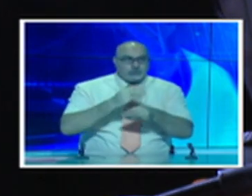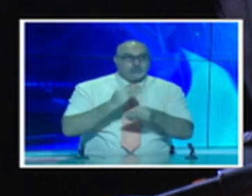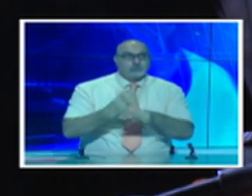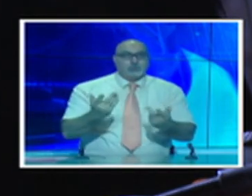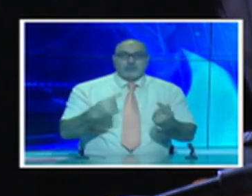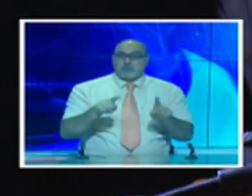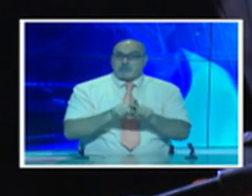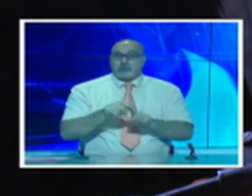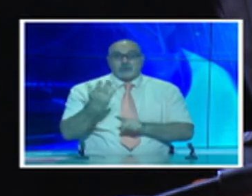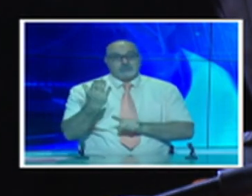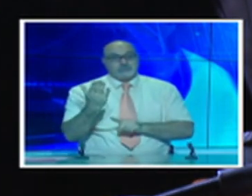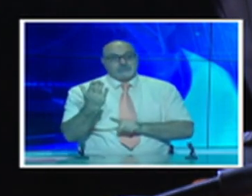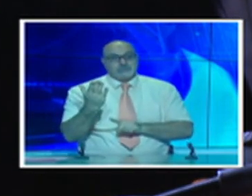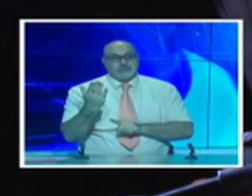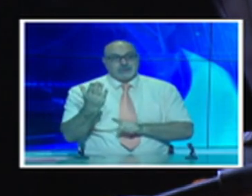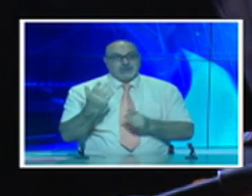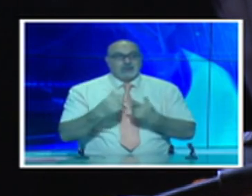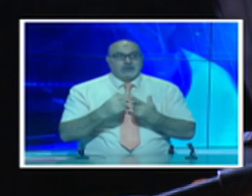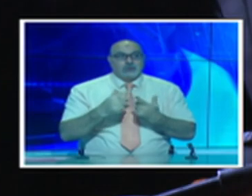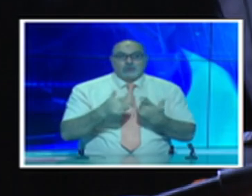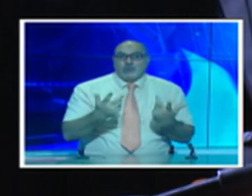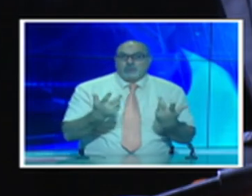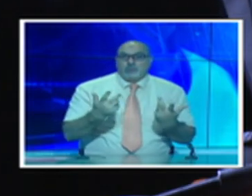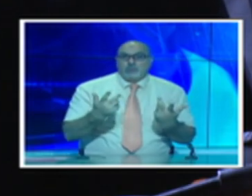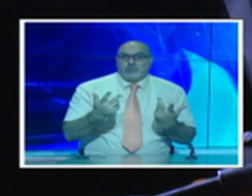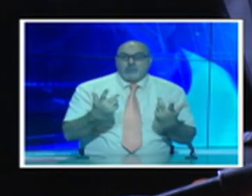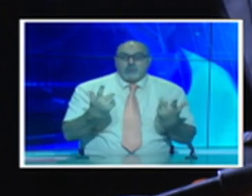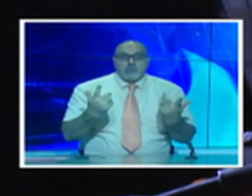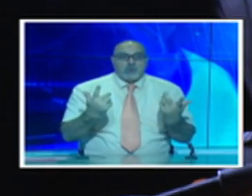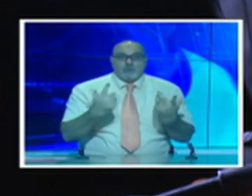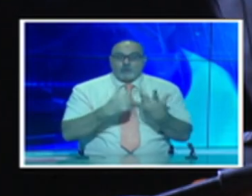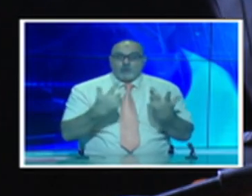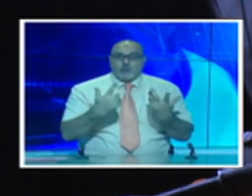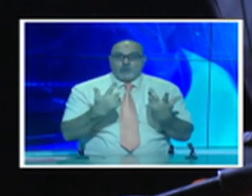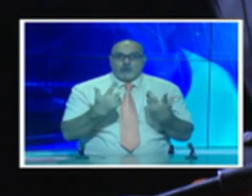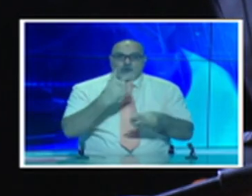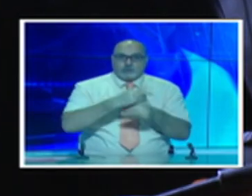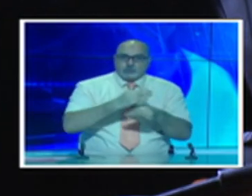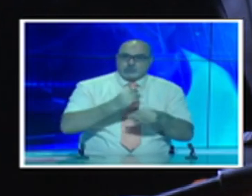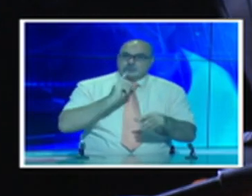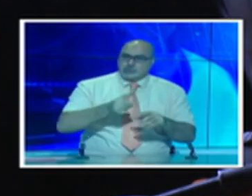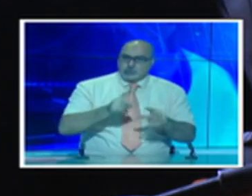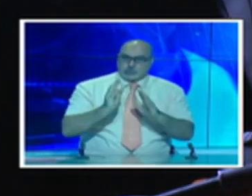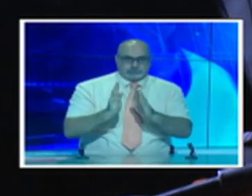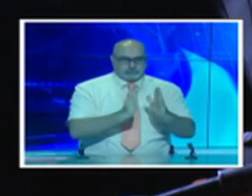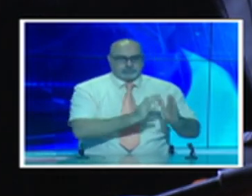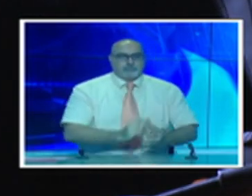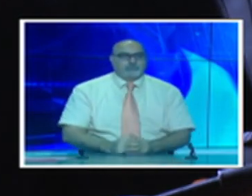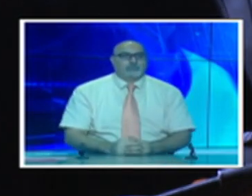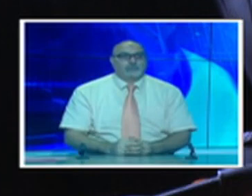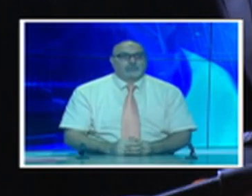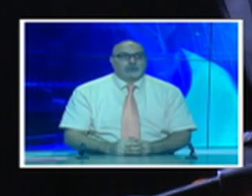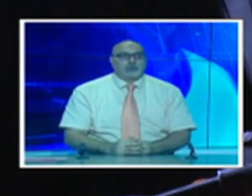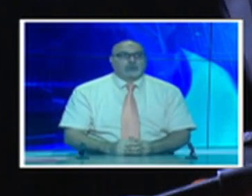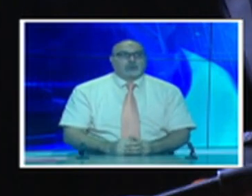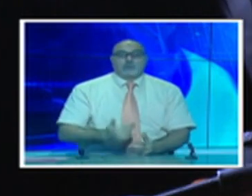ماهوش يعني المسألة ما تمش بأي شكل، تم وفق إجراءات محددة. لهذا